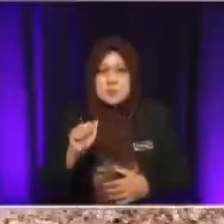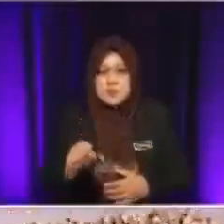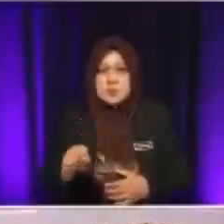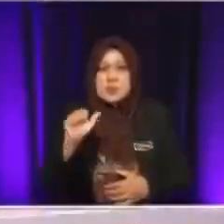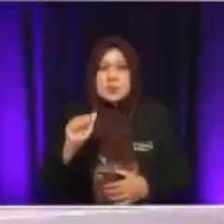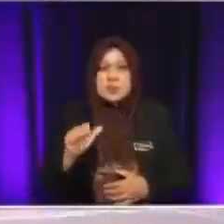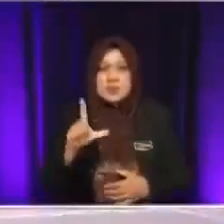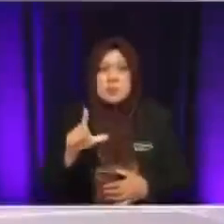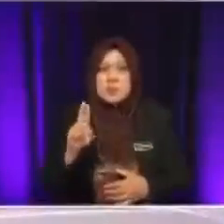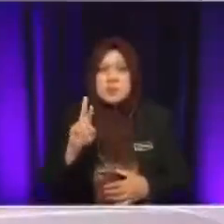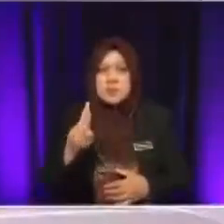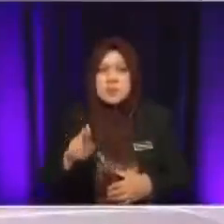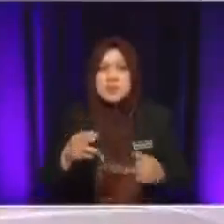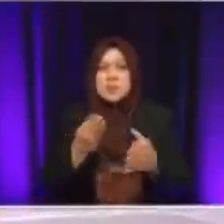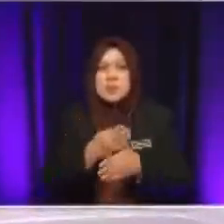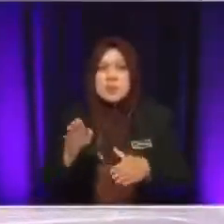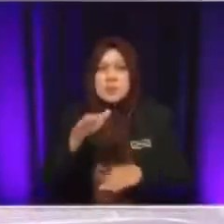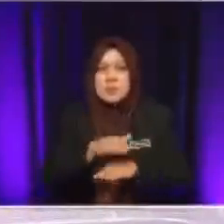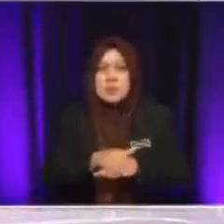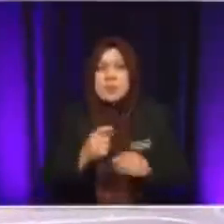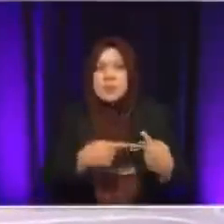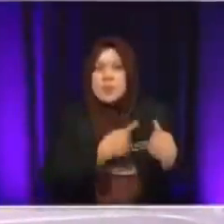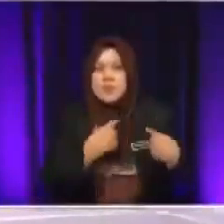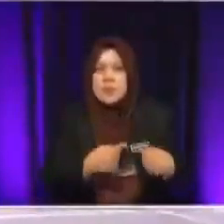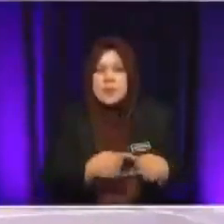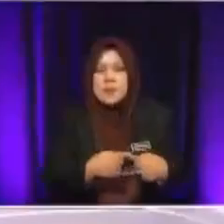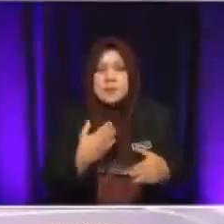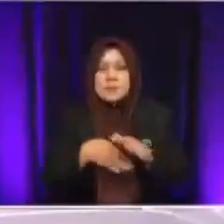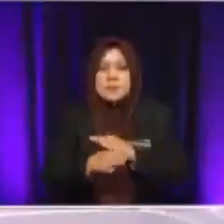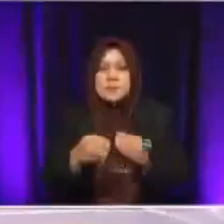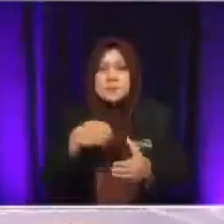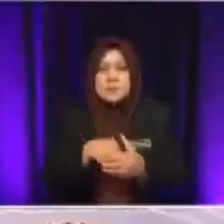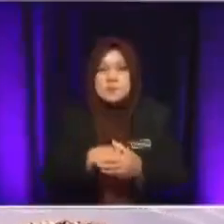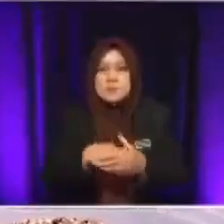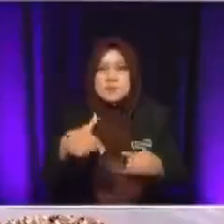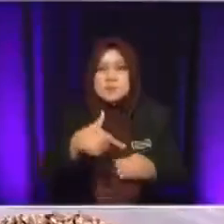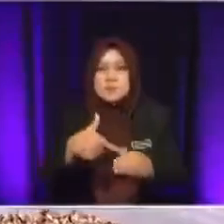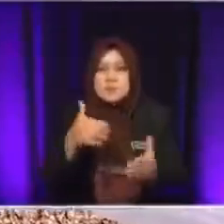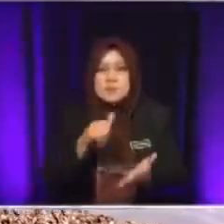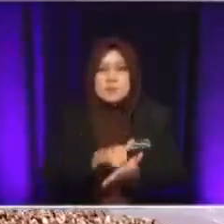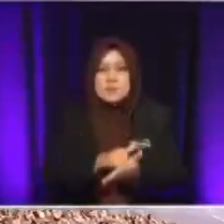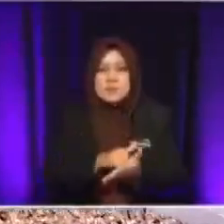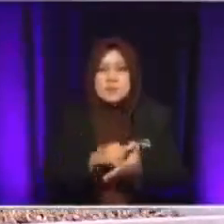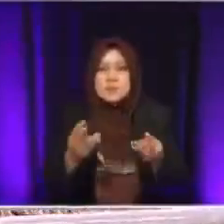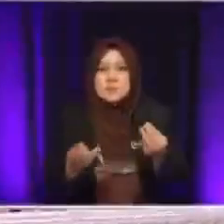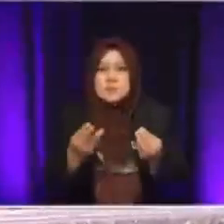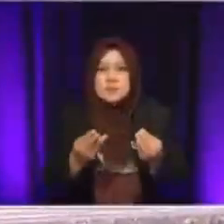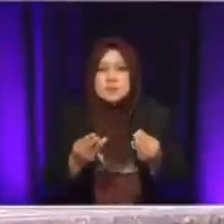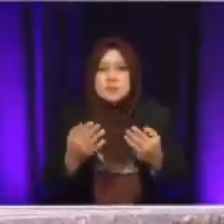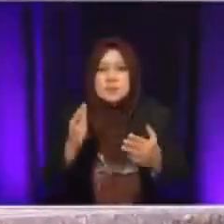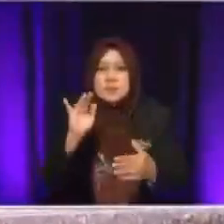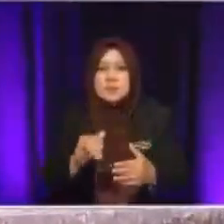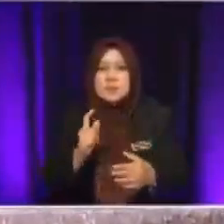atas. Okey. Macam biasa, hati-hati masukkan dalam lubang tersebut sebab mungkin bahagian ada sebahagian yang